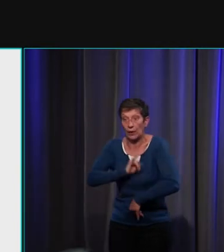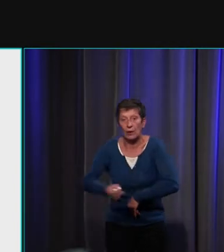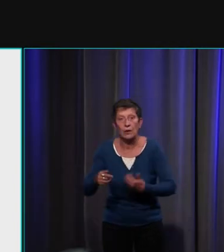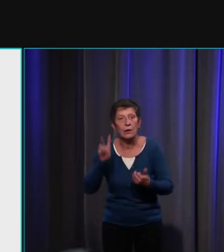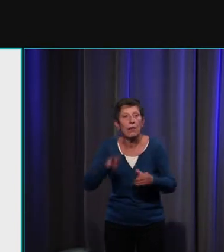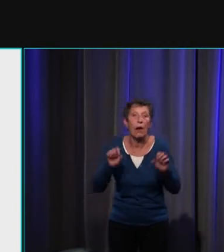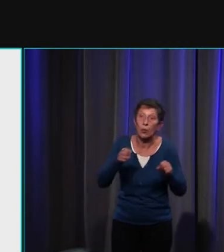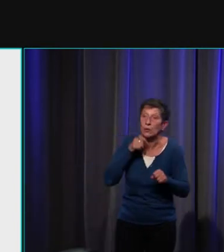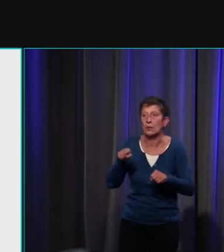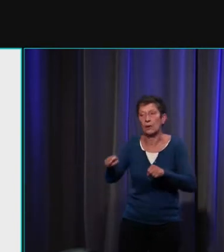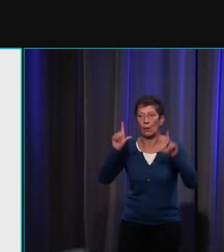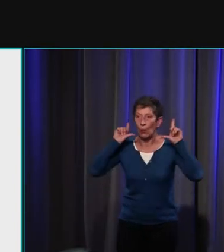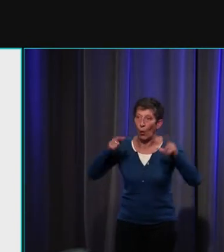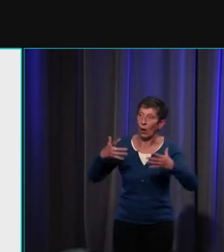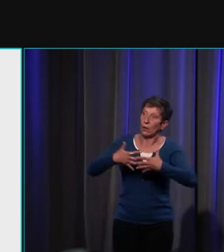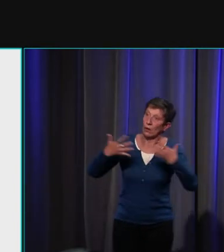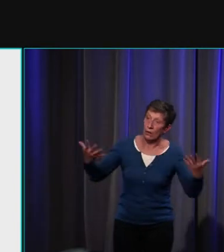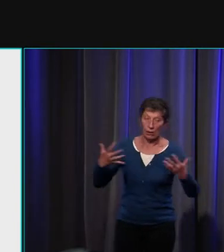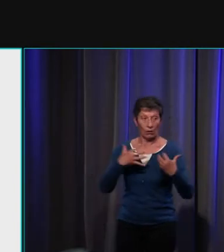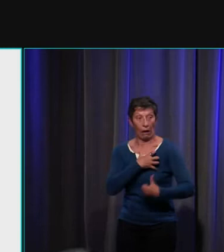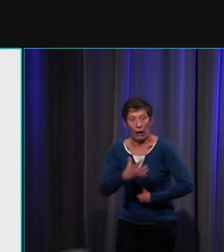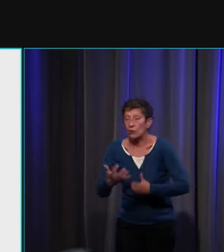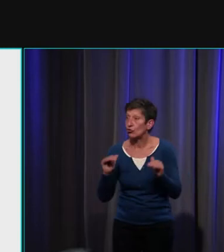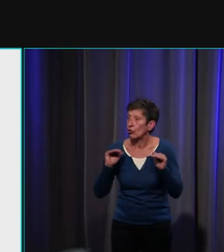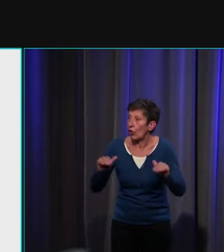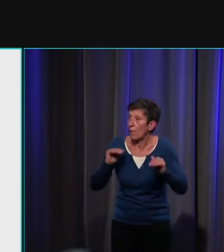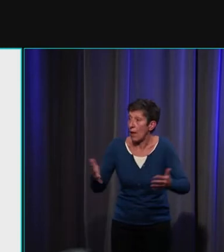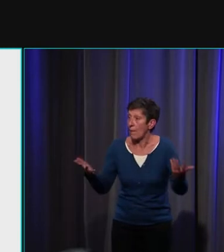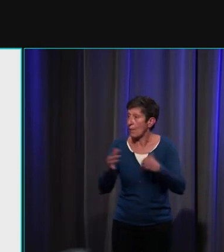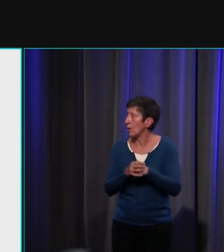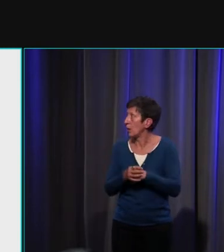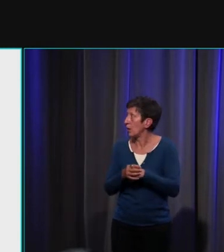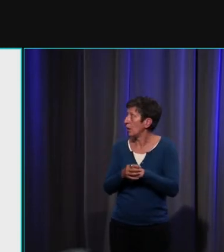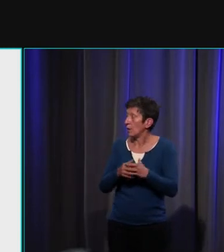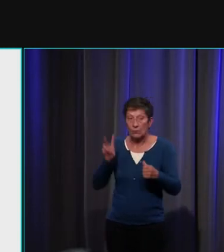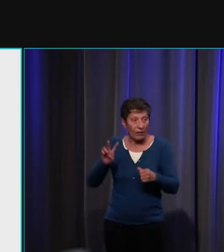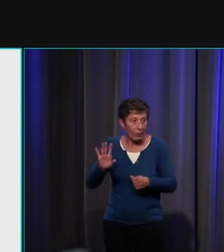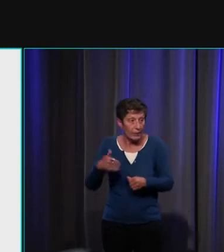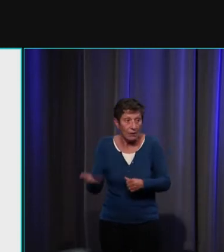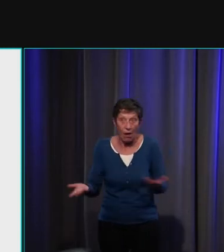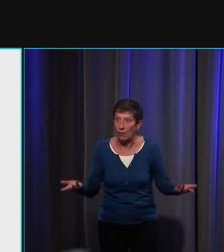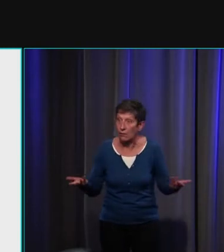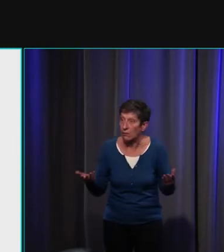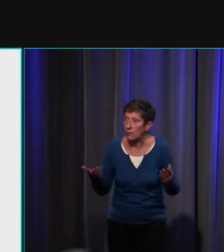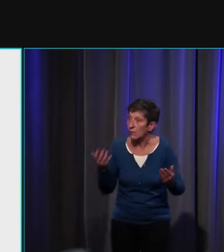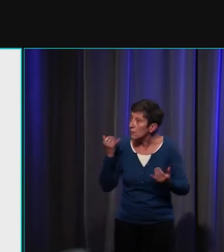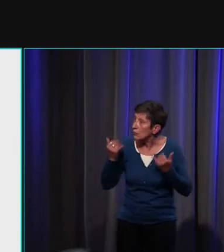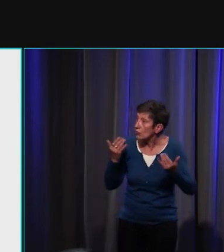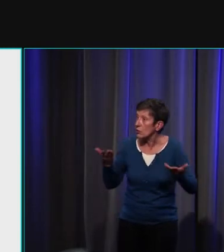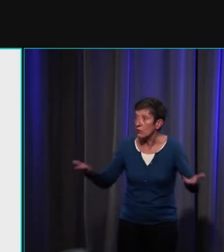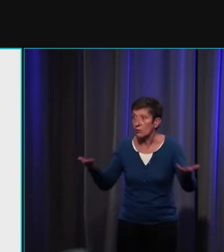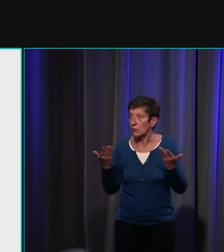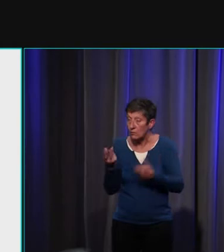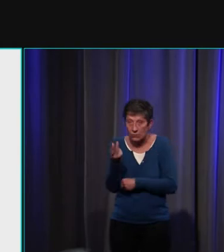c'est des gros moyens et ses comptes dans l'est comme dans les commandeurs et c'est pas du tout c'est pas ça imaginez vous ce que c'est pour nous le